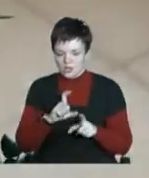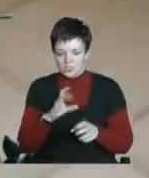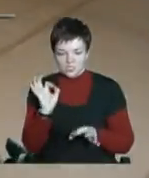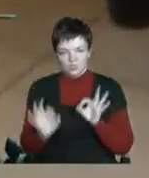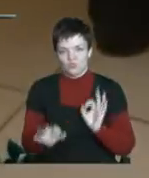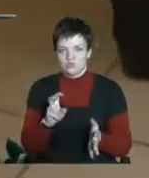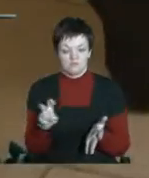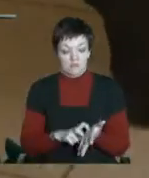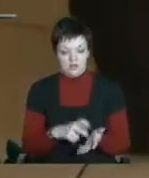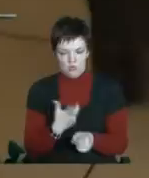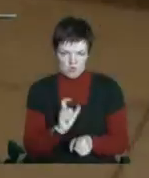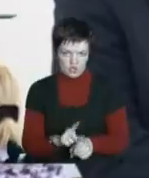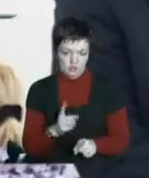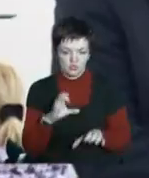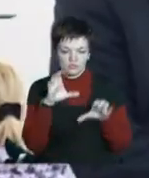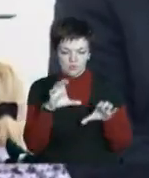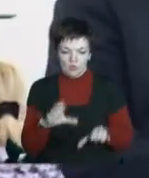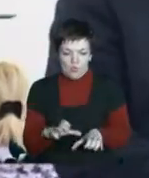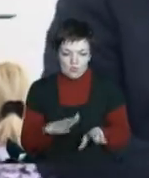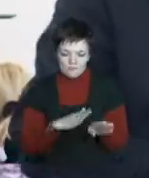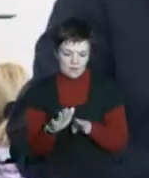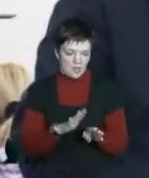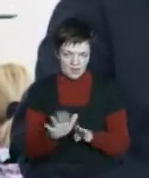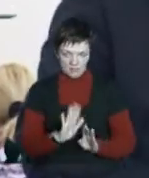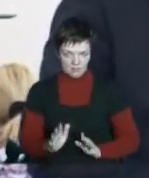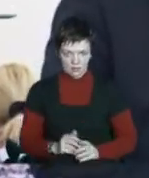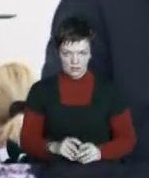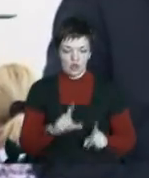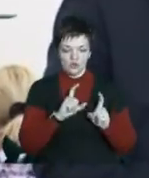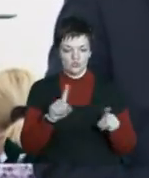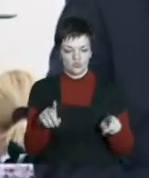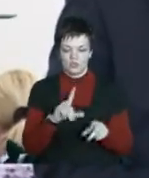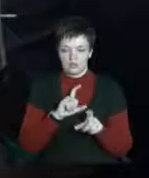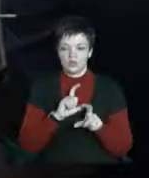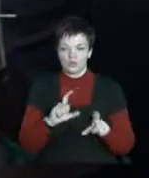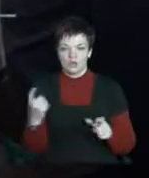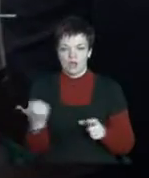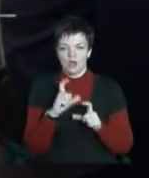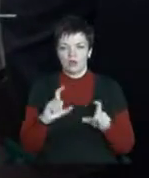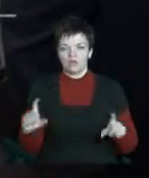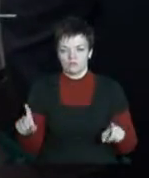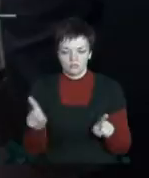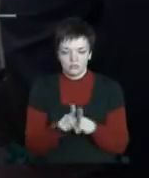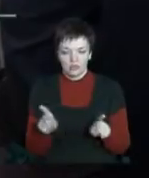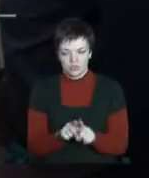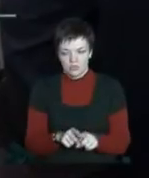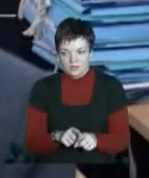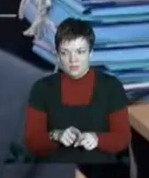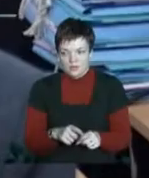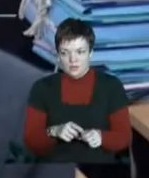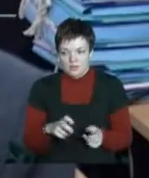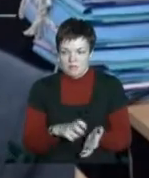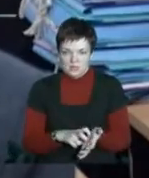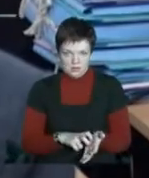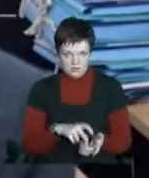и необъективную позицию судей. Давление оказывали и на горожан. В прямом эфире государственного телеканала